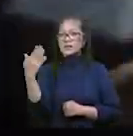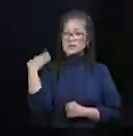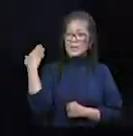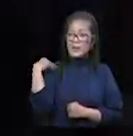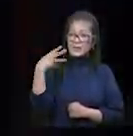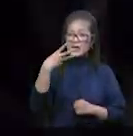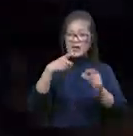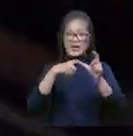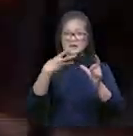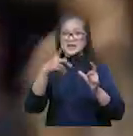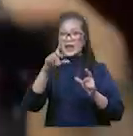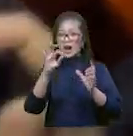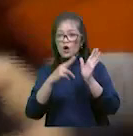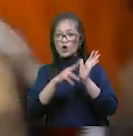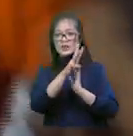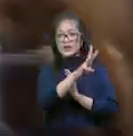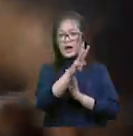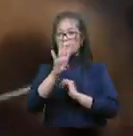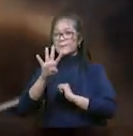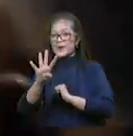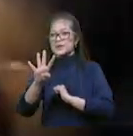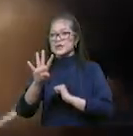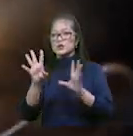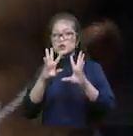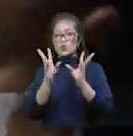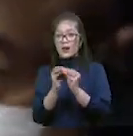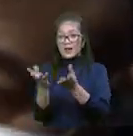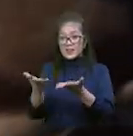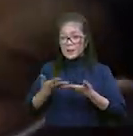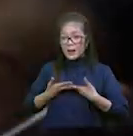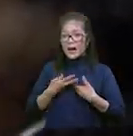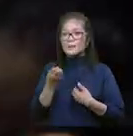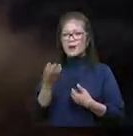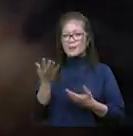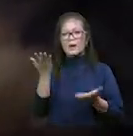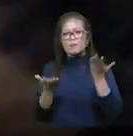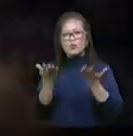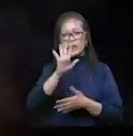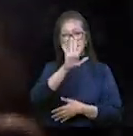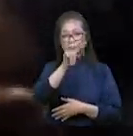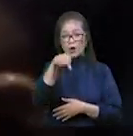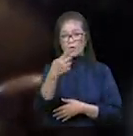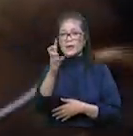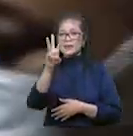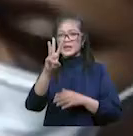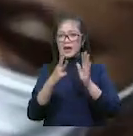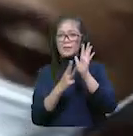4. Total uang suap yang diterima Abdul Latif Amin diperkirakan mencapai 5,3 miliar